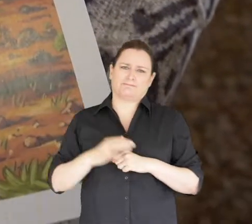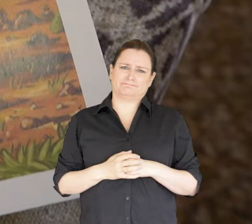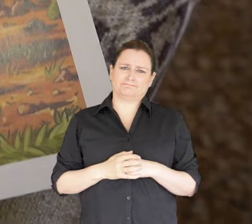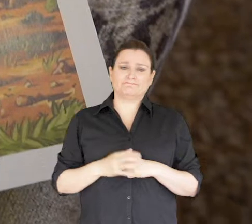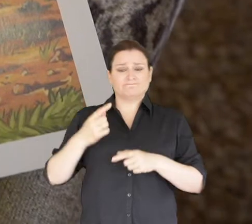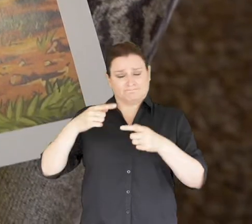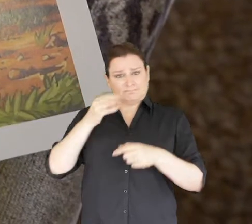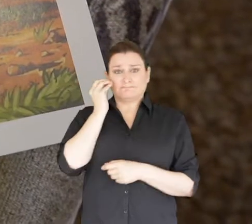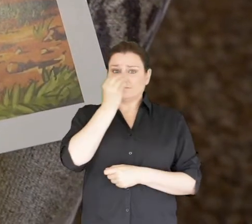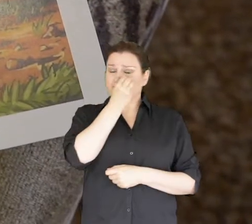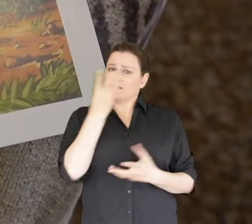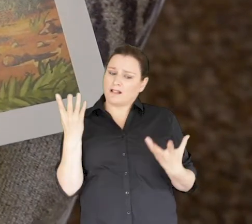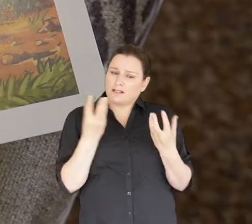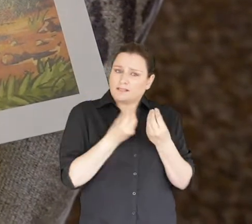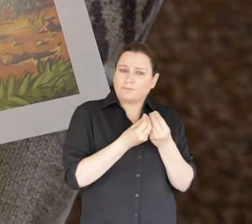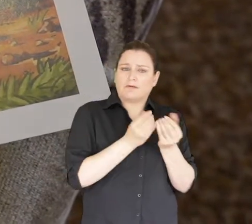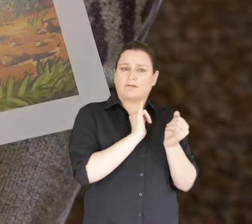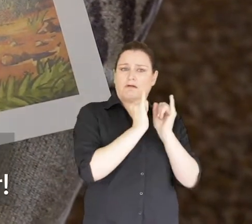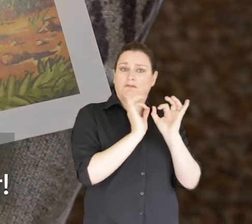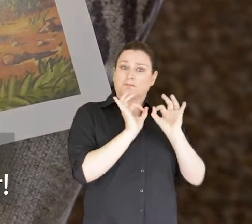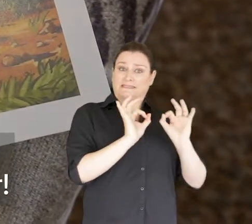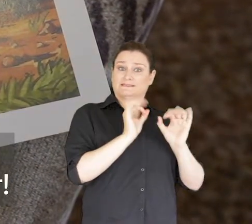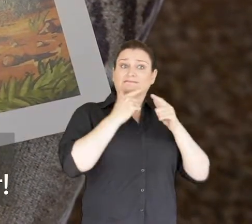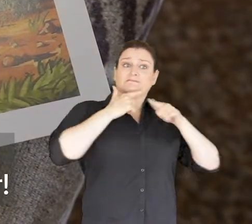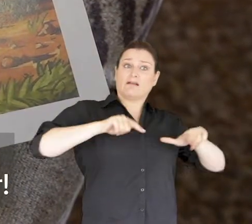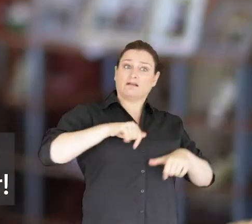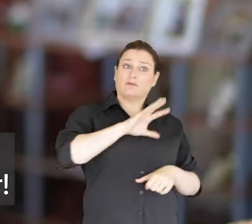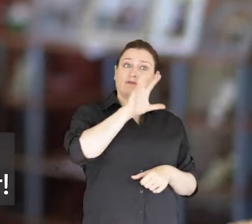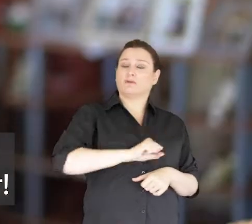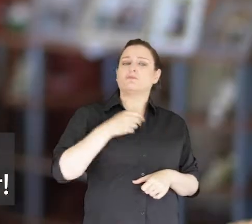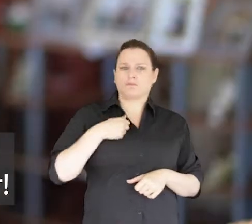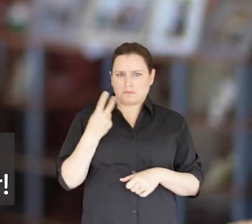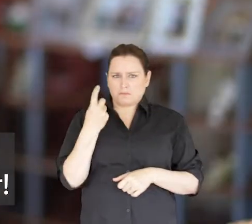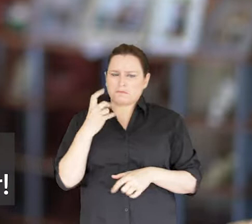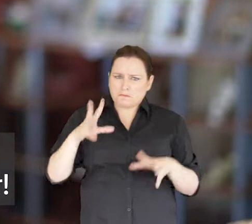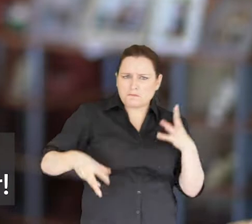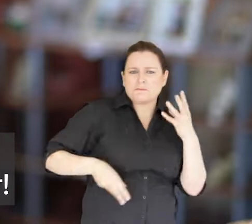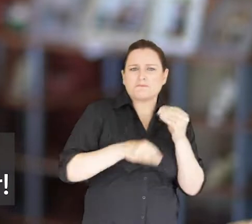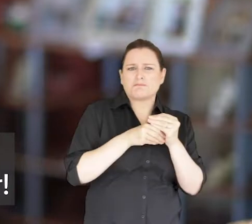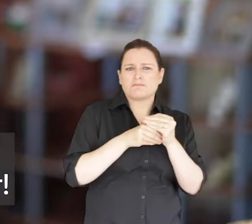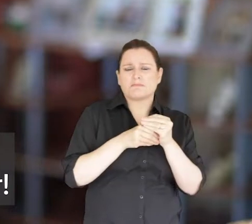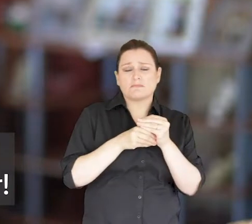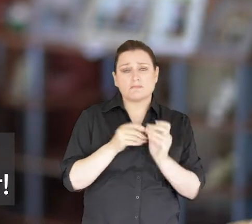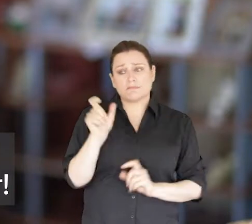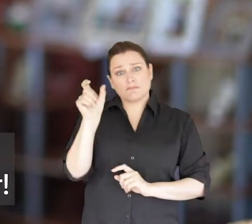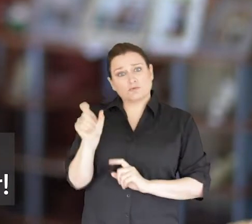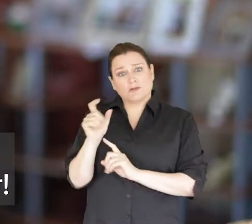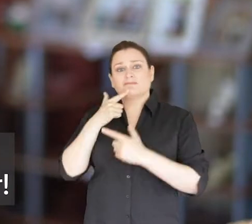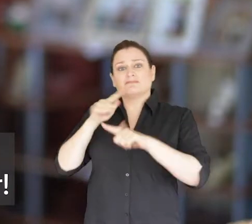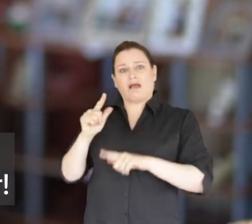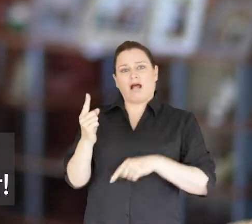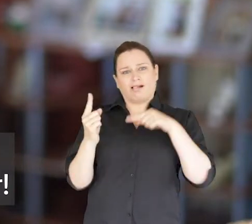word, deel van die ander tale. Jy kan nie 'n taal van iemand wegneem en sê daardie persoon is vry